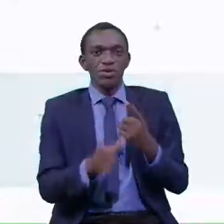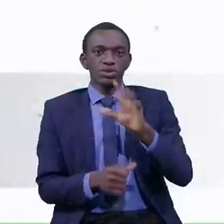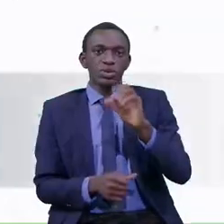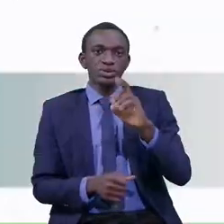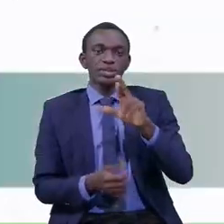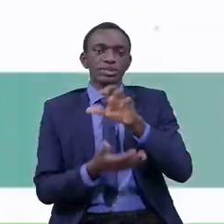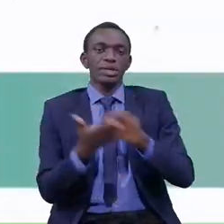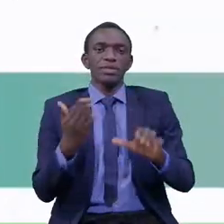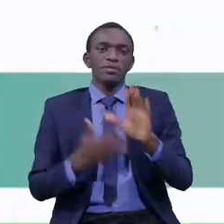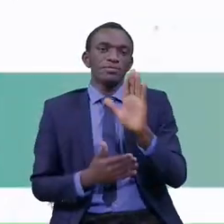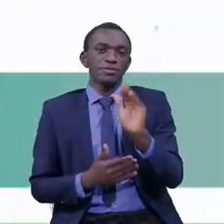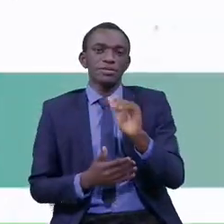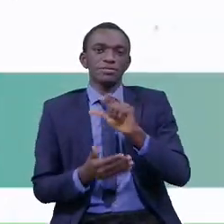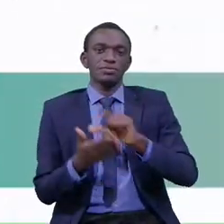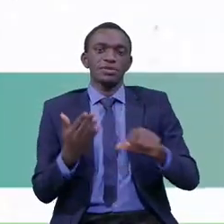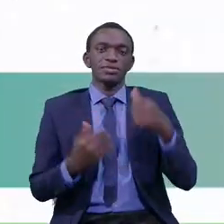verset 10.